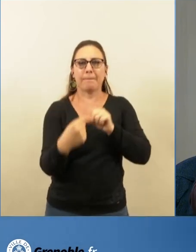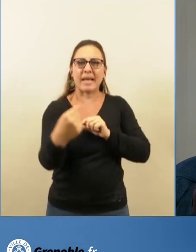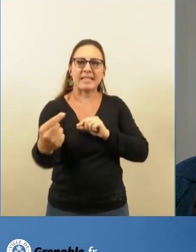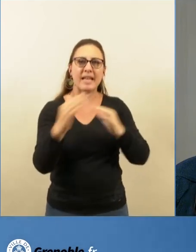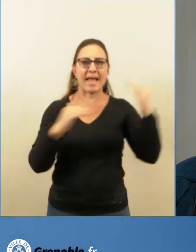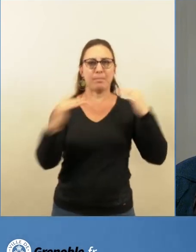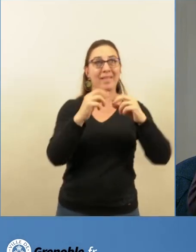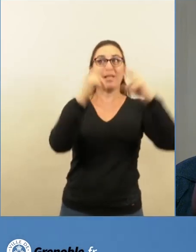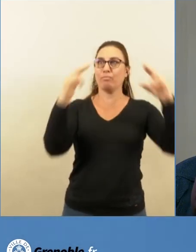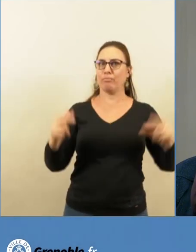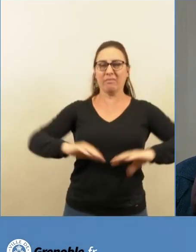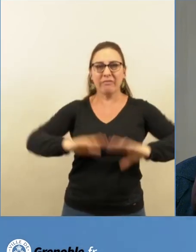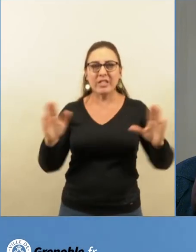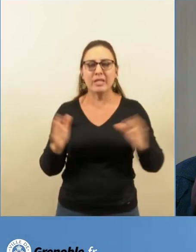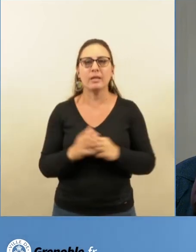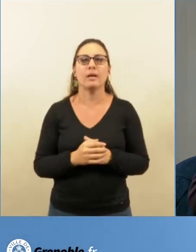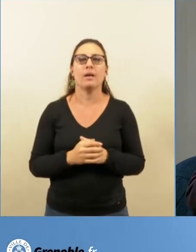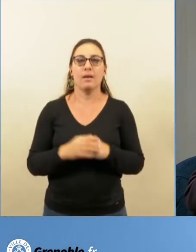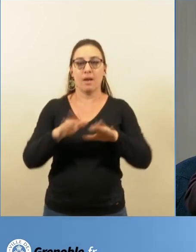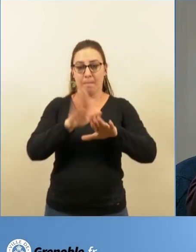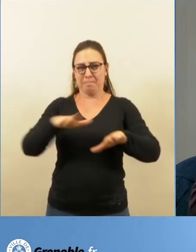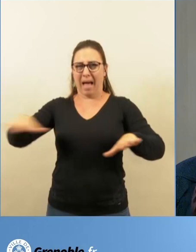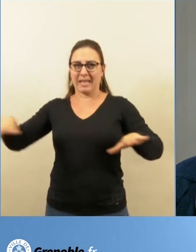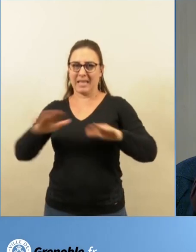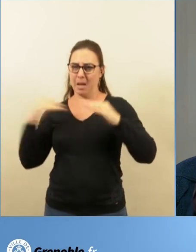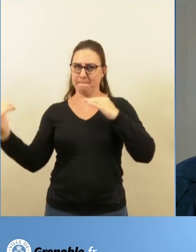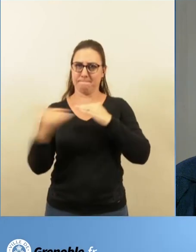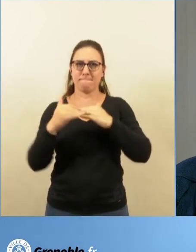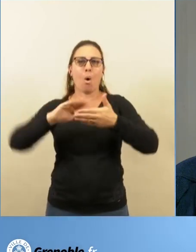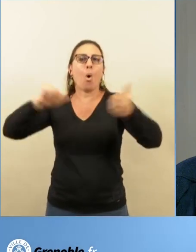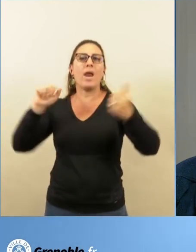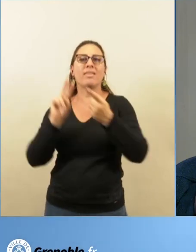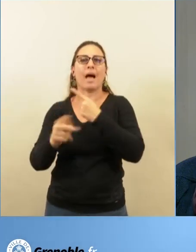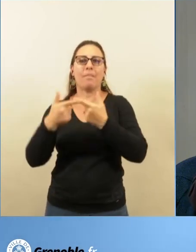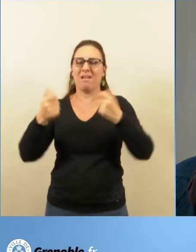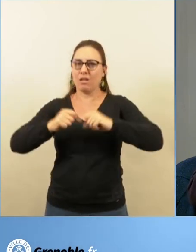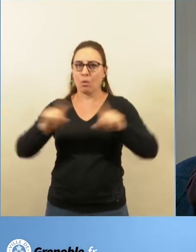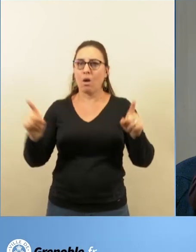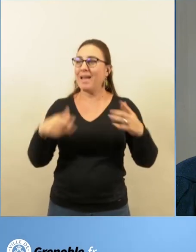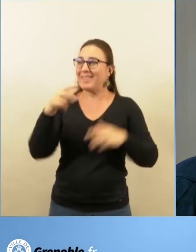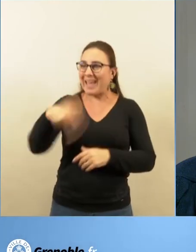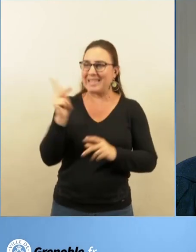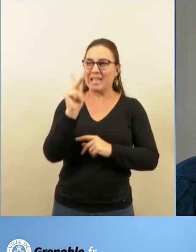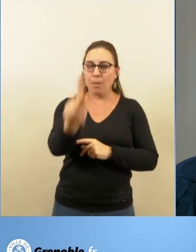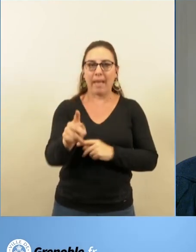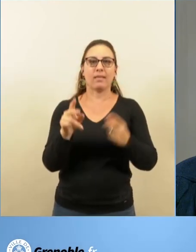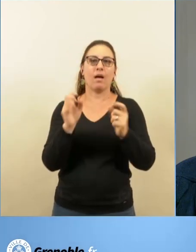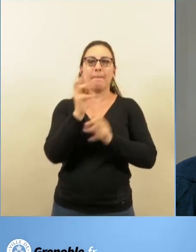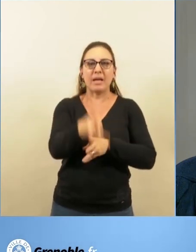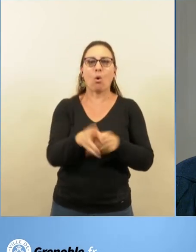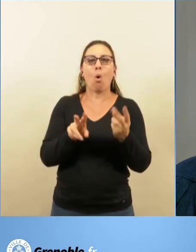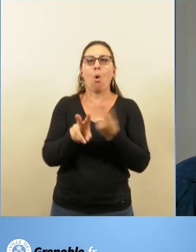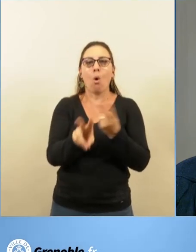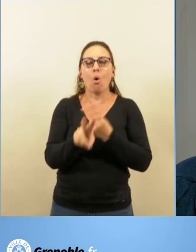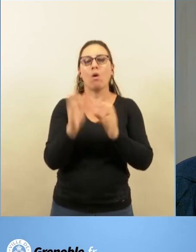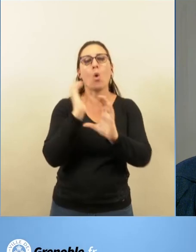disparu le parking-relais de la même esplanade disparut 15 km de chrono vélo disparu et ainsi de suite